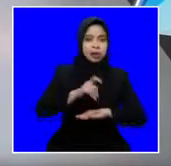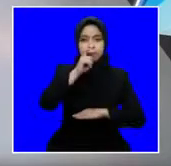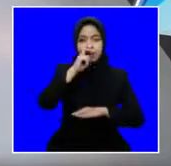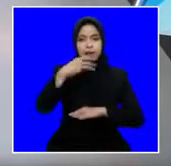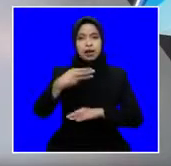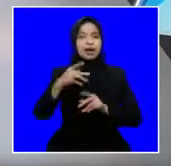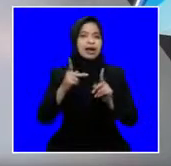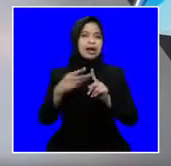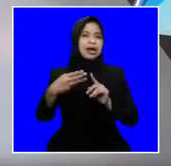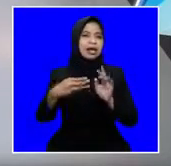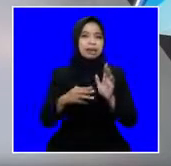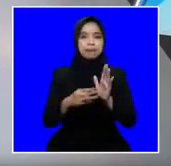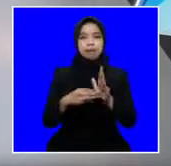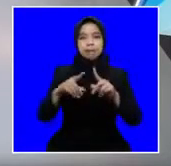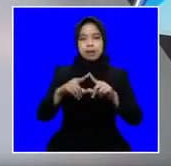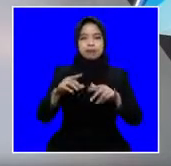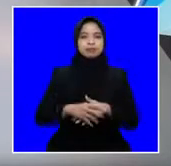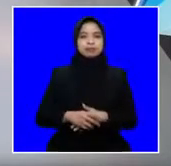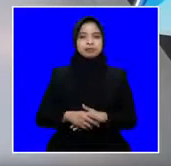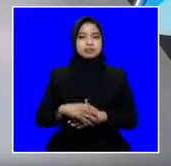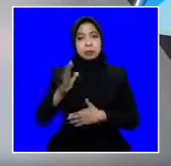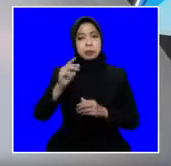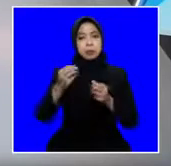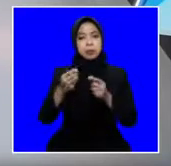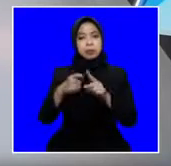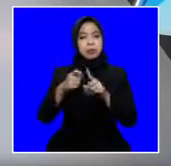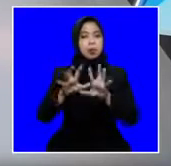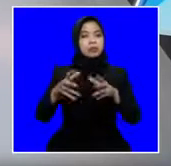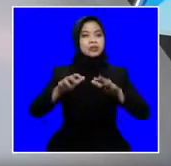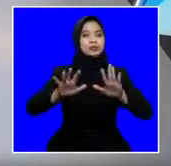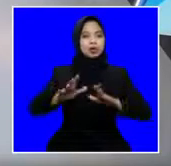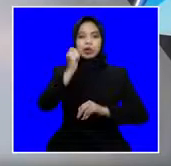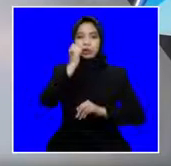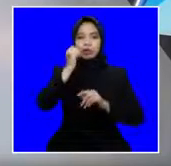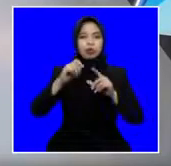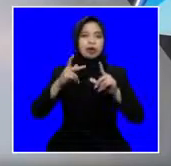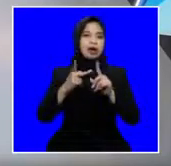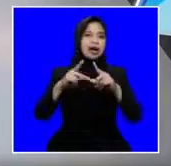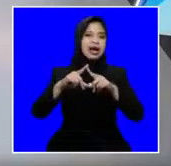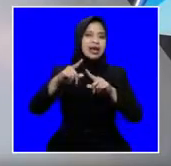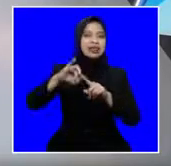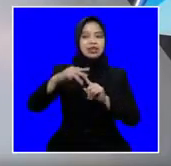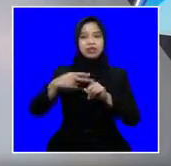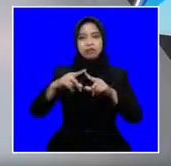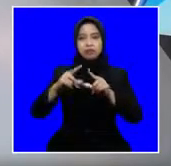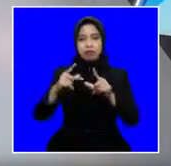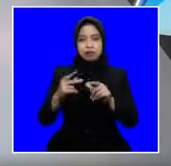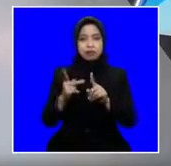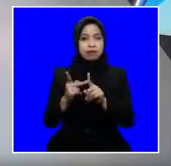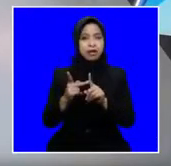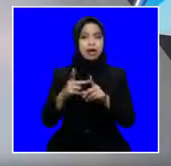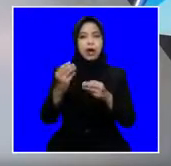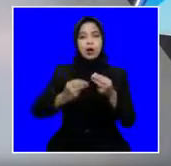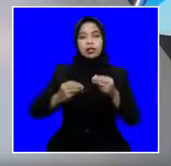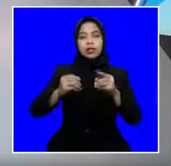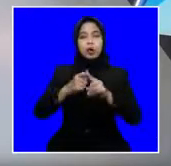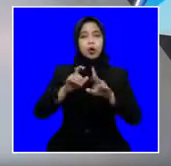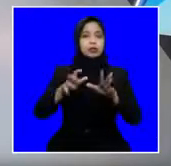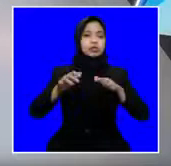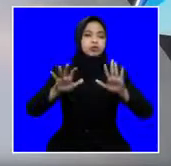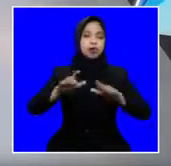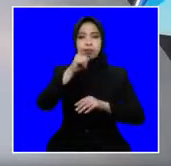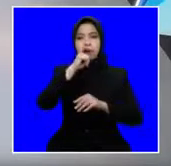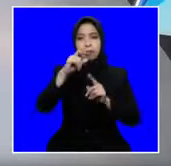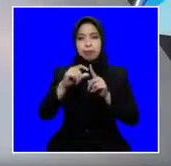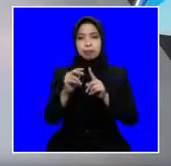Hilmar Farid. Dan kami juga menyapa Wakil Ketua Komisi 10 DPR RI, Ibu Hatifah Syaifudian. Anggota Komisi 10 DPR RI, Bapak